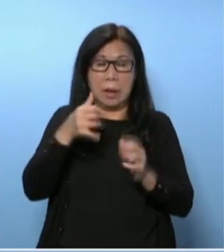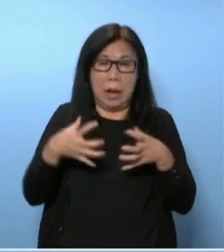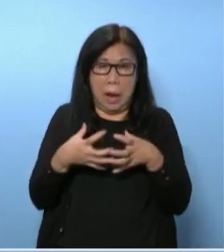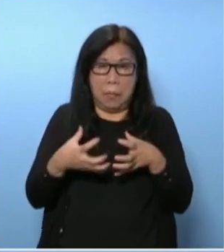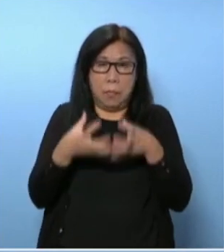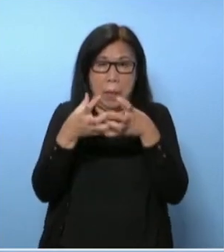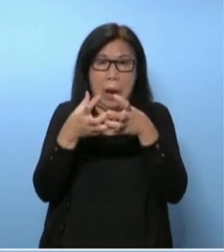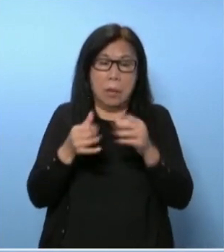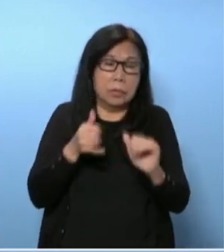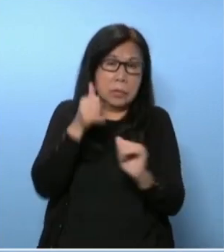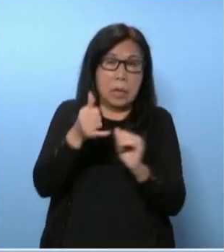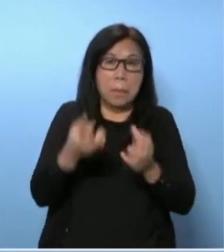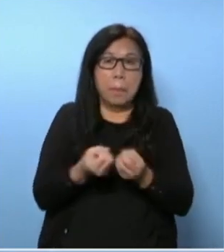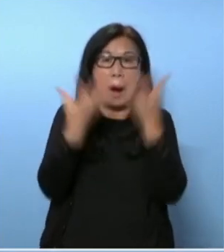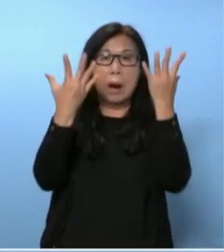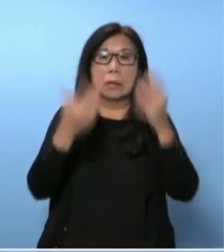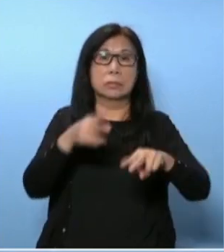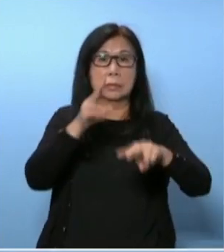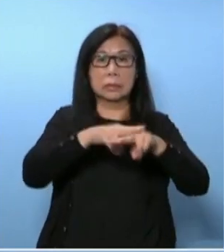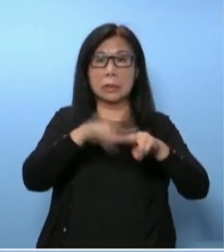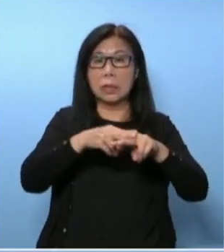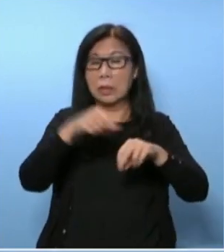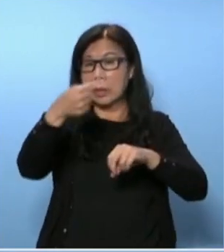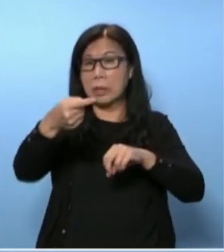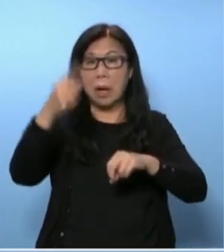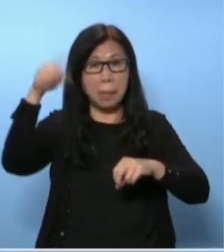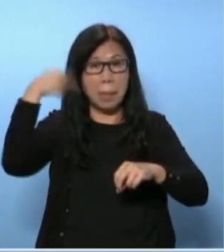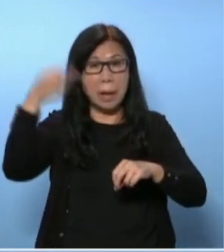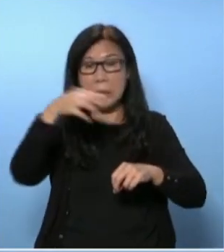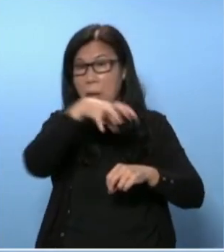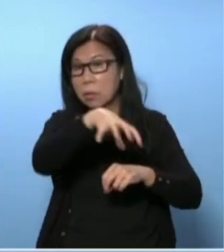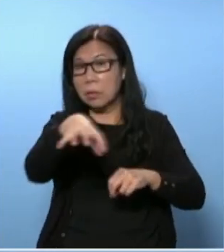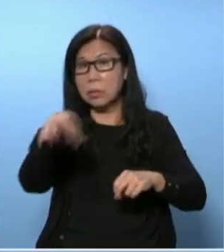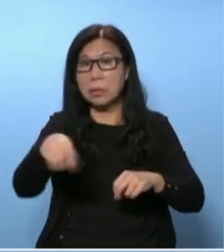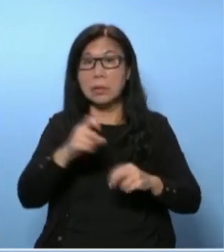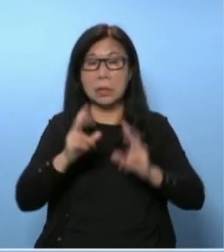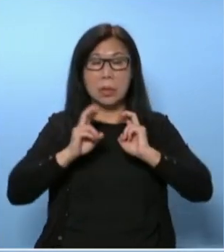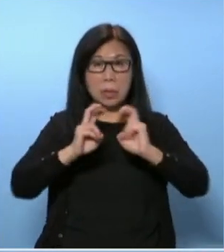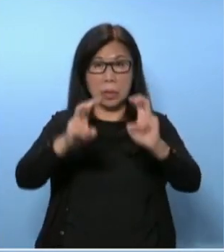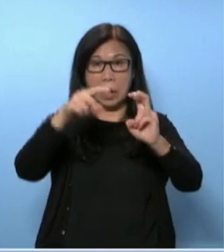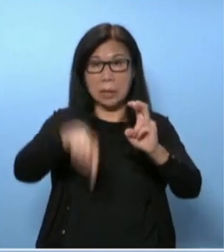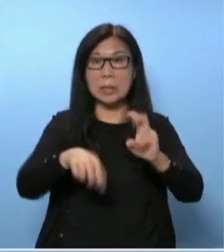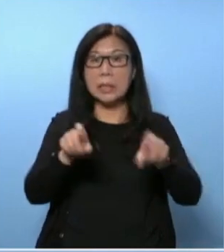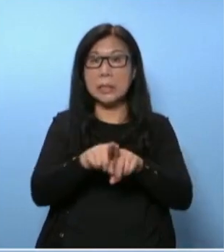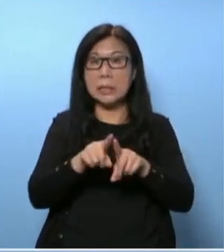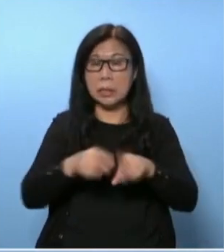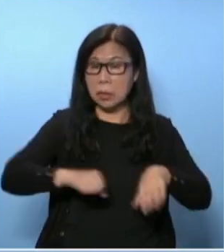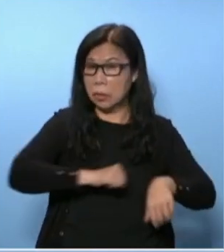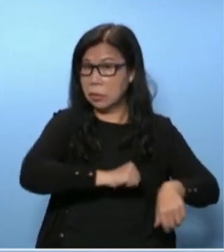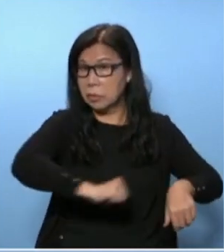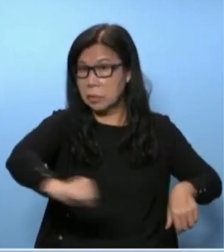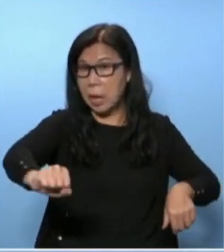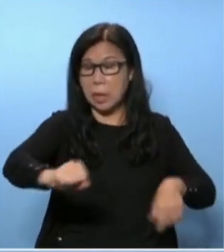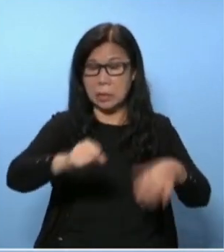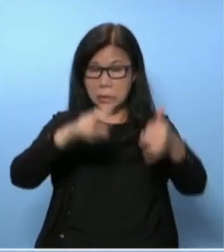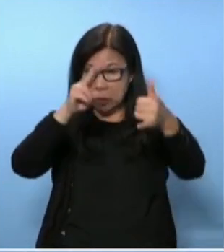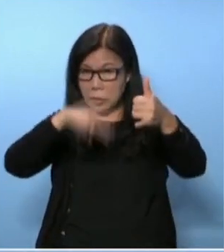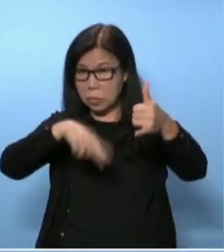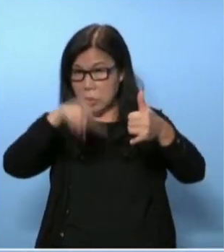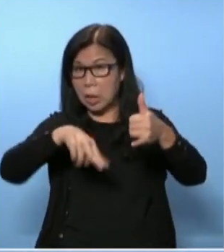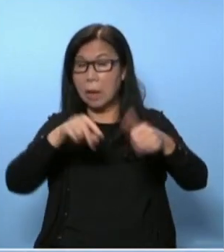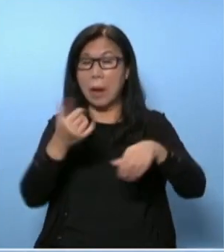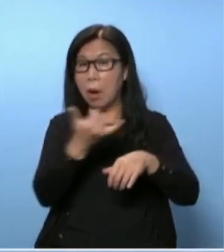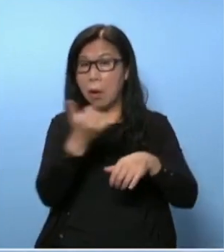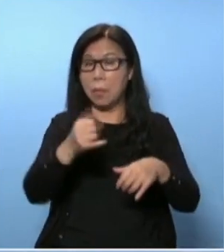定，你沒有檢查。我們見到內地或者是其他的美國地區，可能落地鐵都麻煩你要做行李的一些檢測的。所以